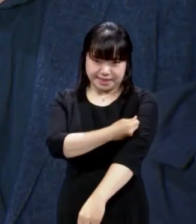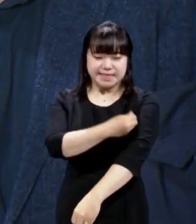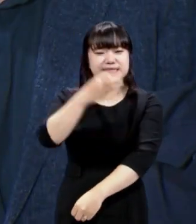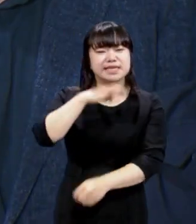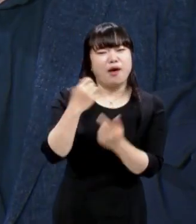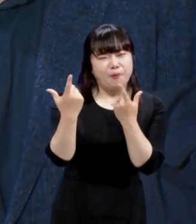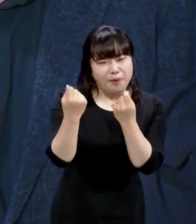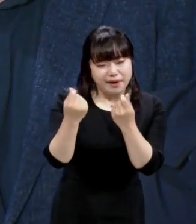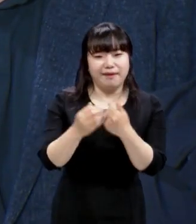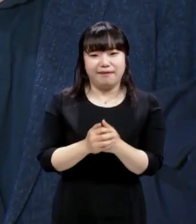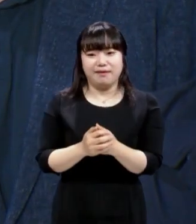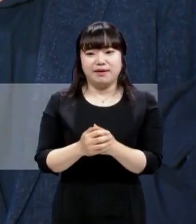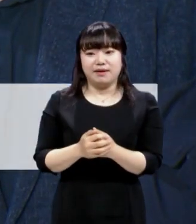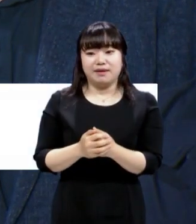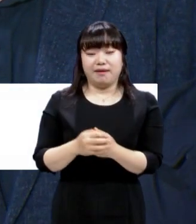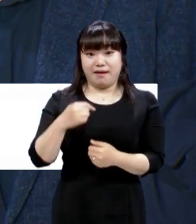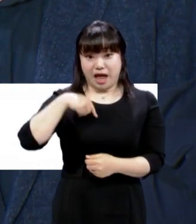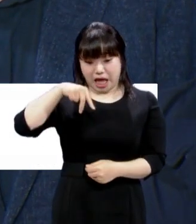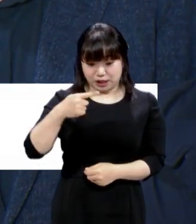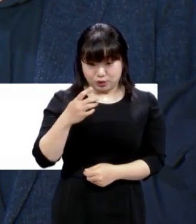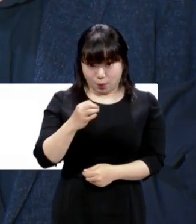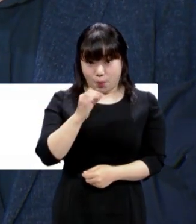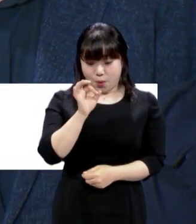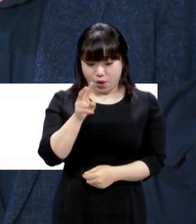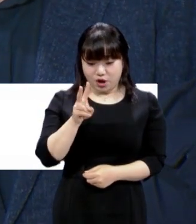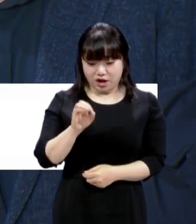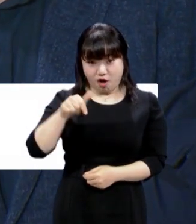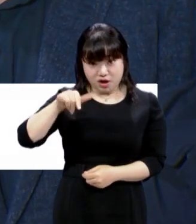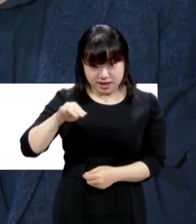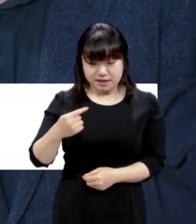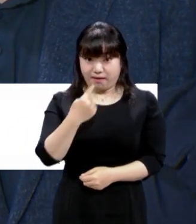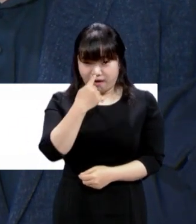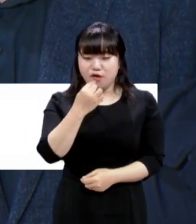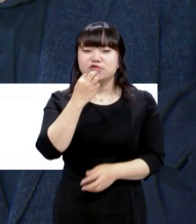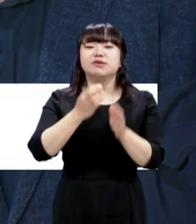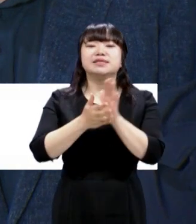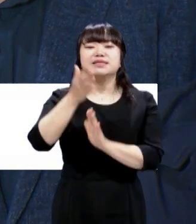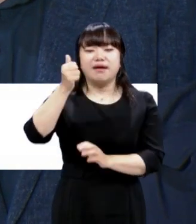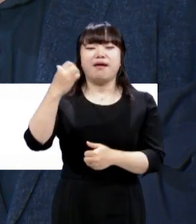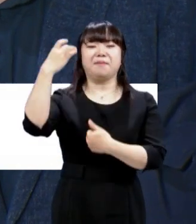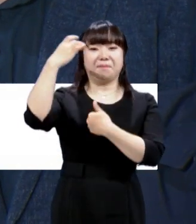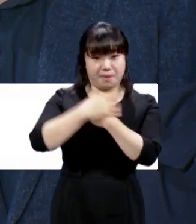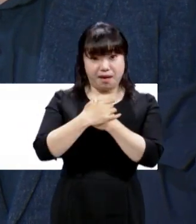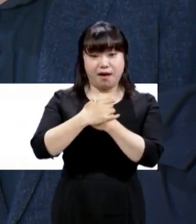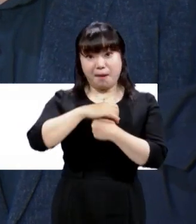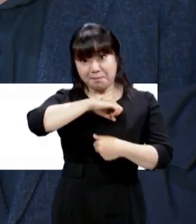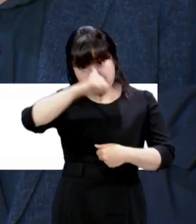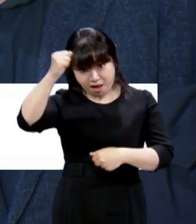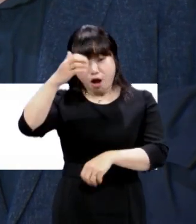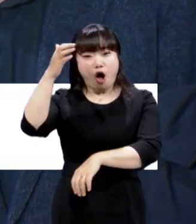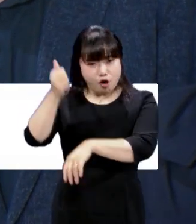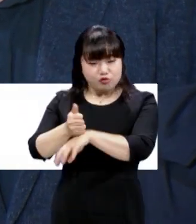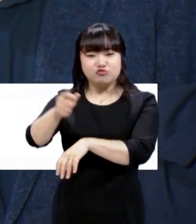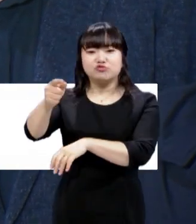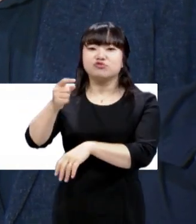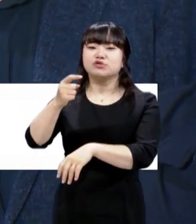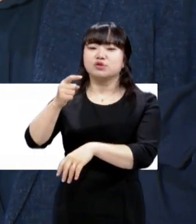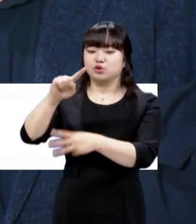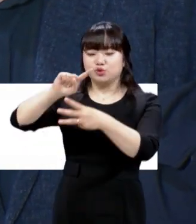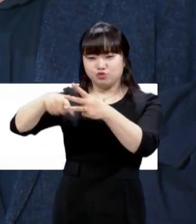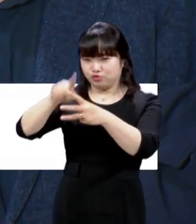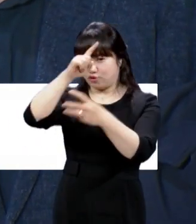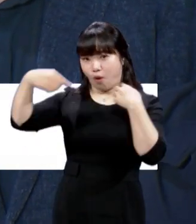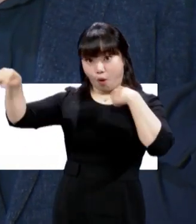계속 성령 길에 에 서울시장 당선 2 은 성장을 전부 의 성공을 위한 백신과